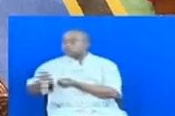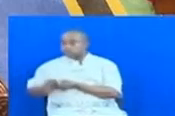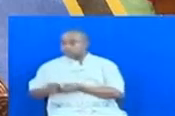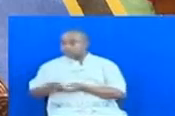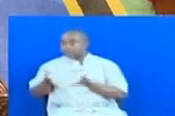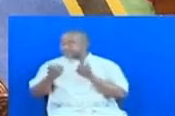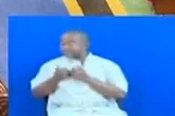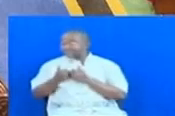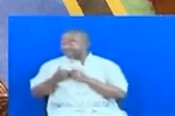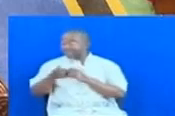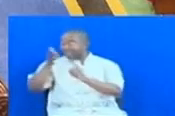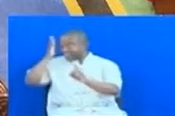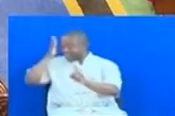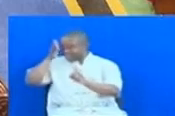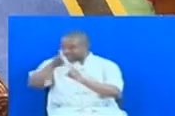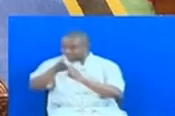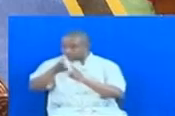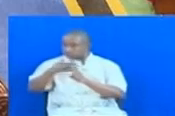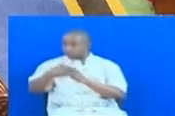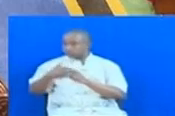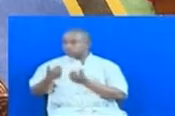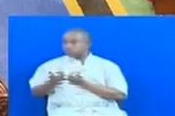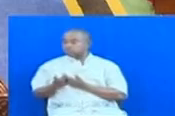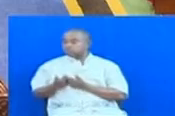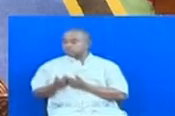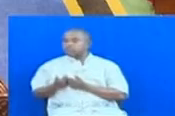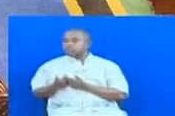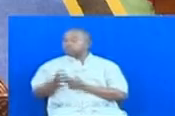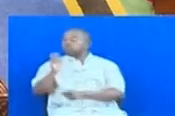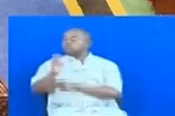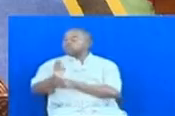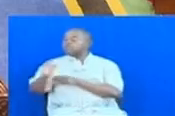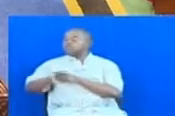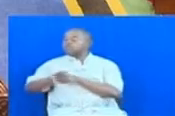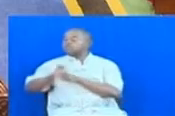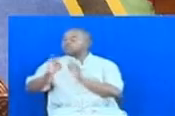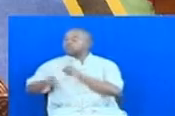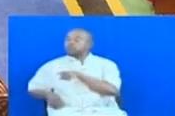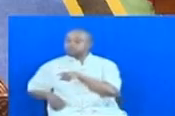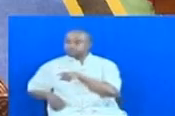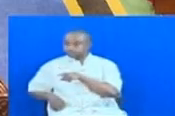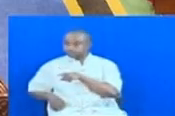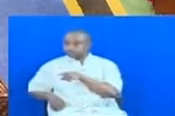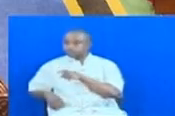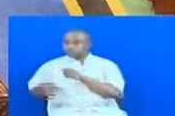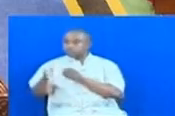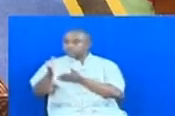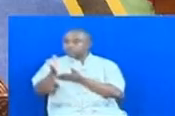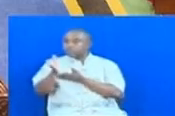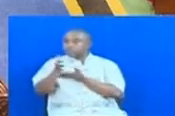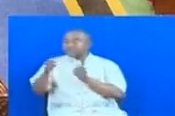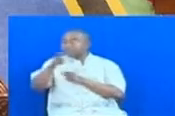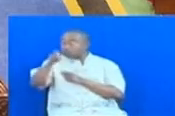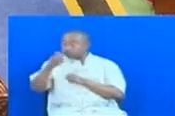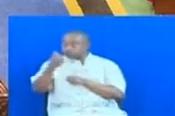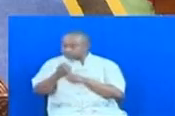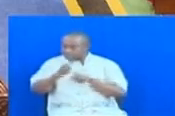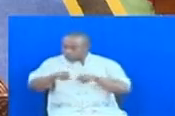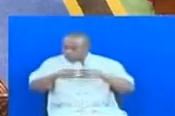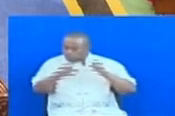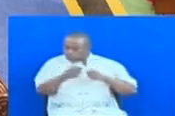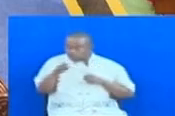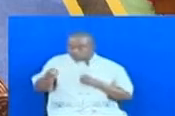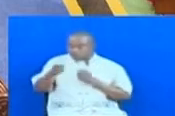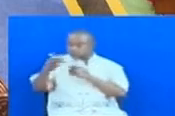jumla yetu kubwa tunaenda sasa kuweka kusimika vizuri matumizi mazuri kwa ajili ya wale watu ambao wanafanya uharibifu wa zile POS